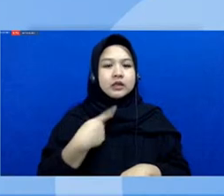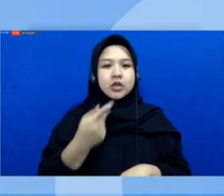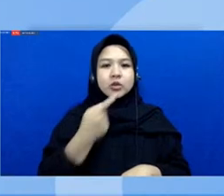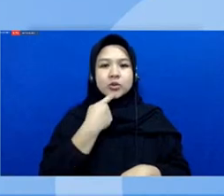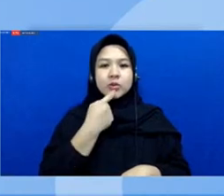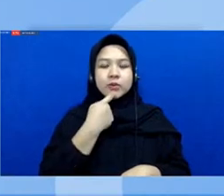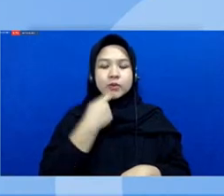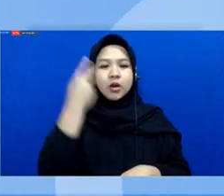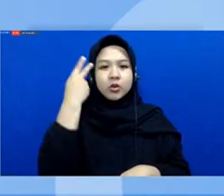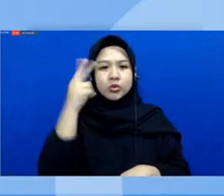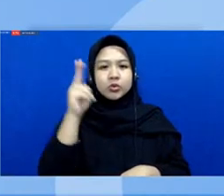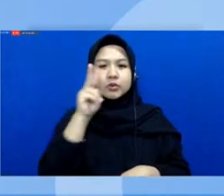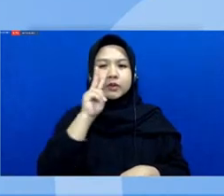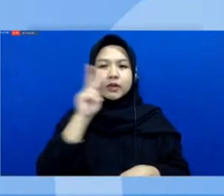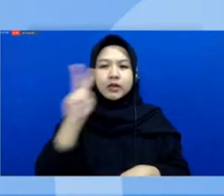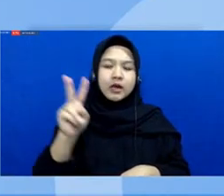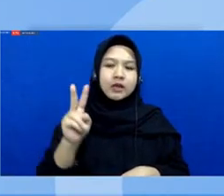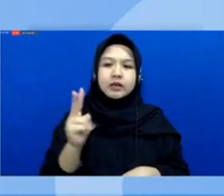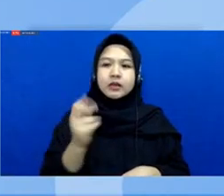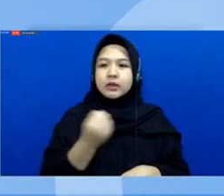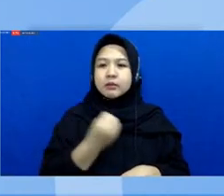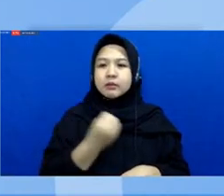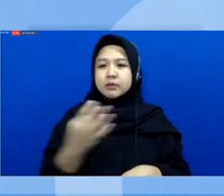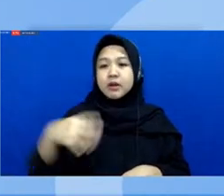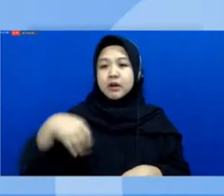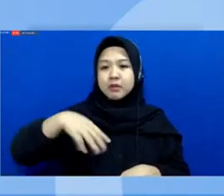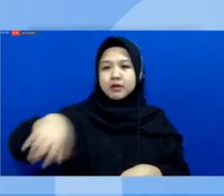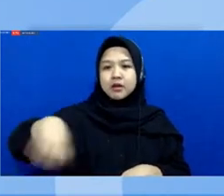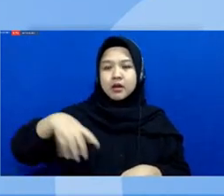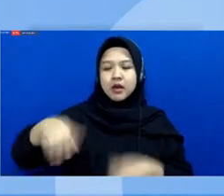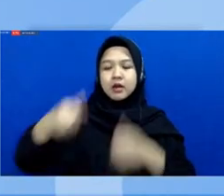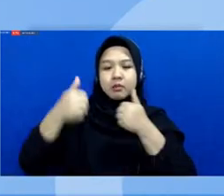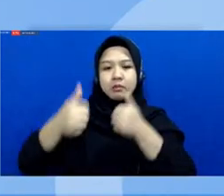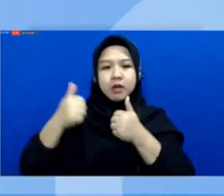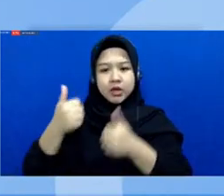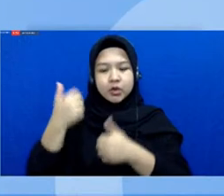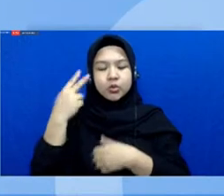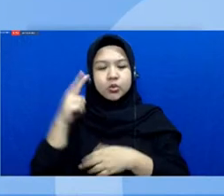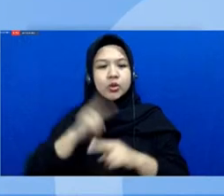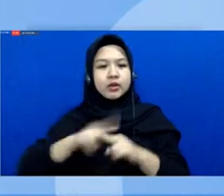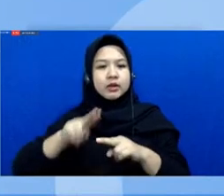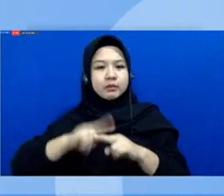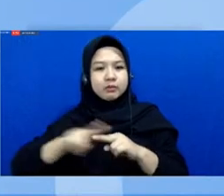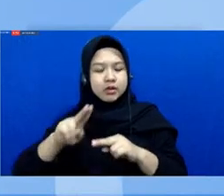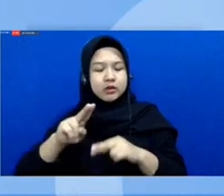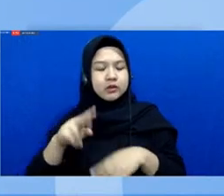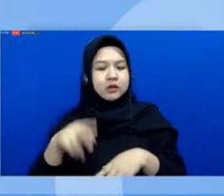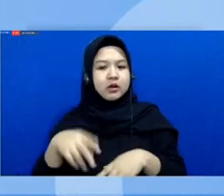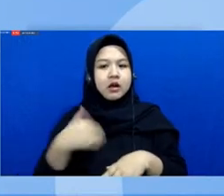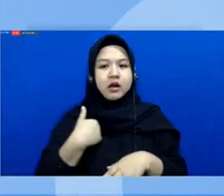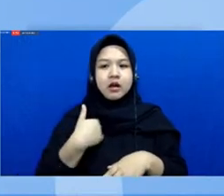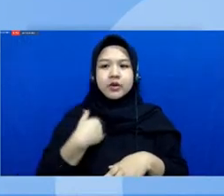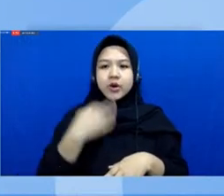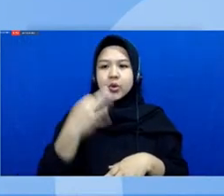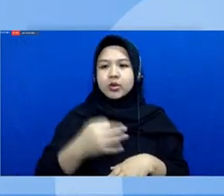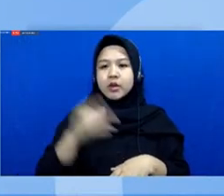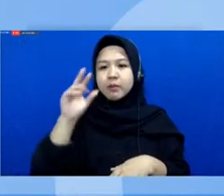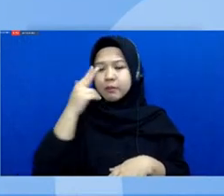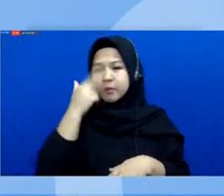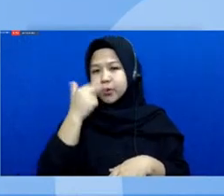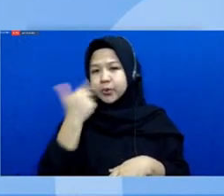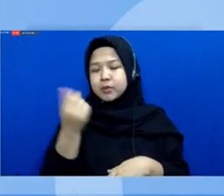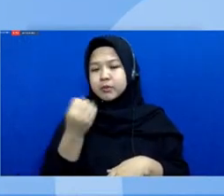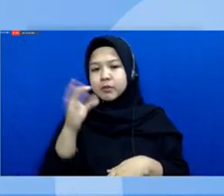untuk melihat beberapa daerah yang baik sekali dalam hal treatment-nya misalnya. Ada kota Bandung dan beberapa kota, termasuk